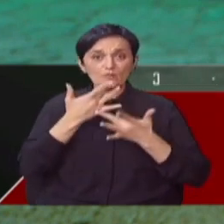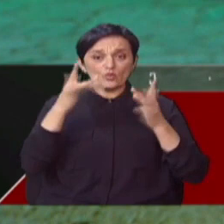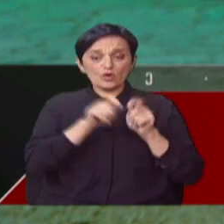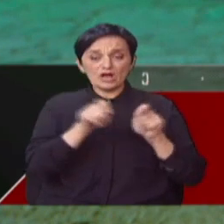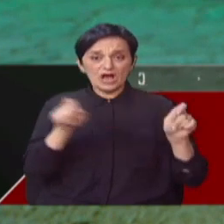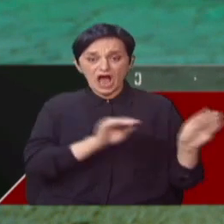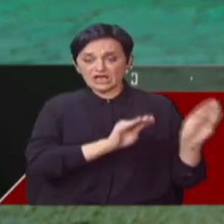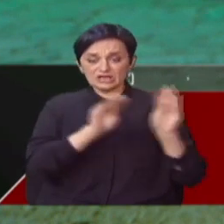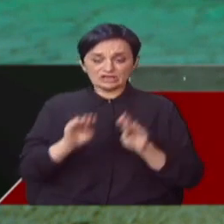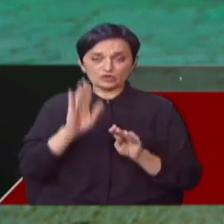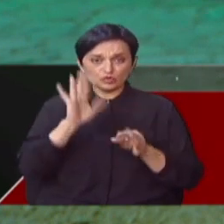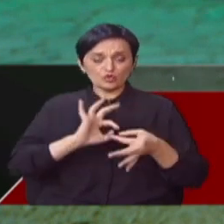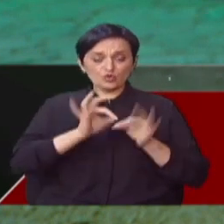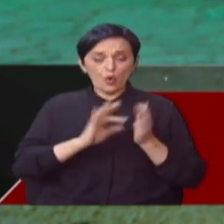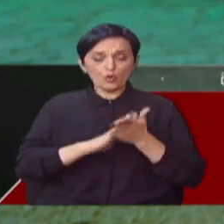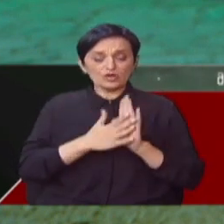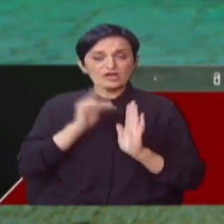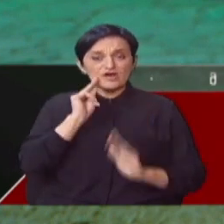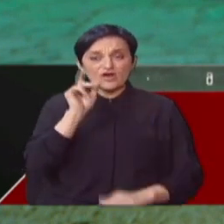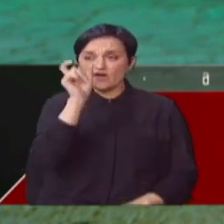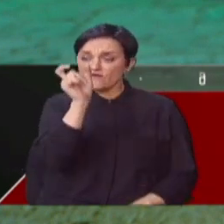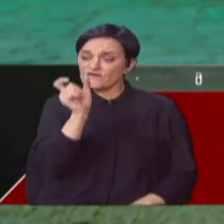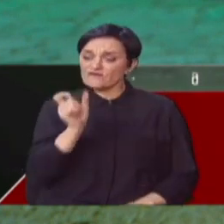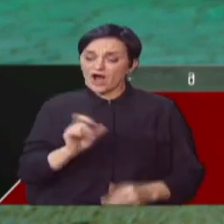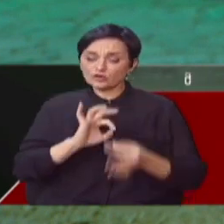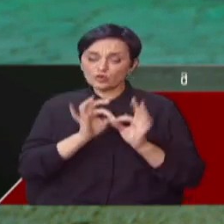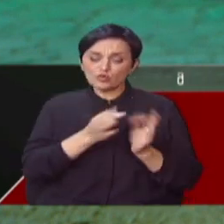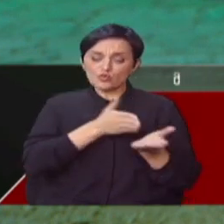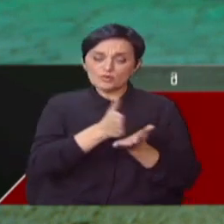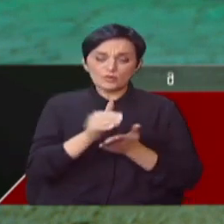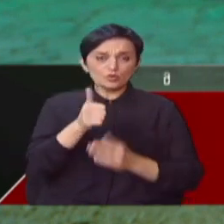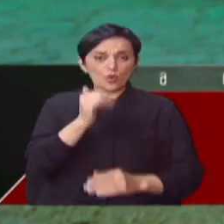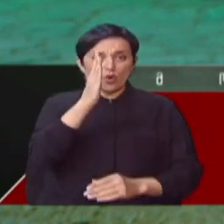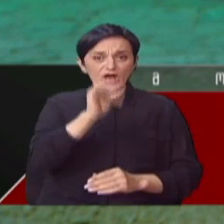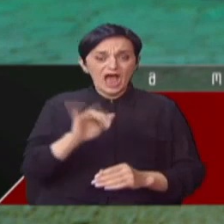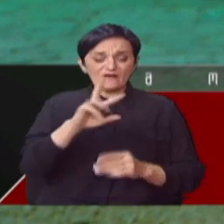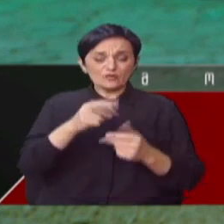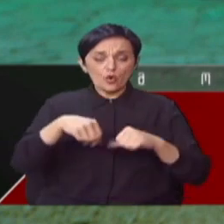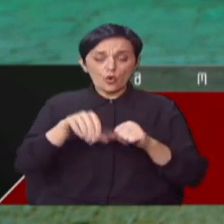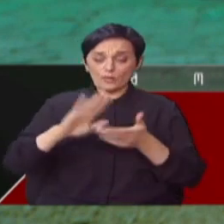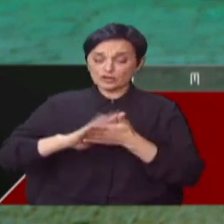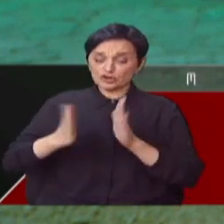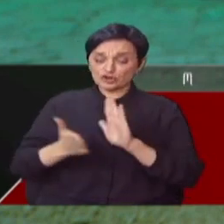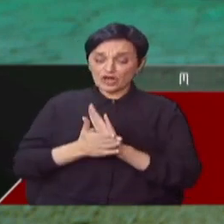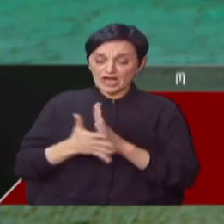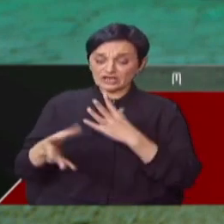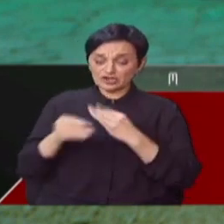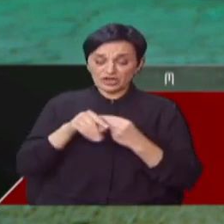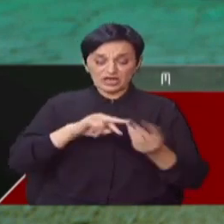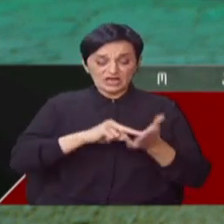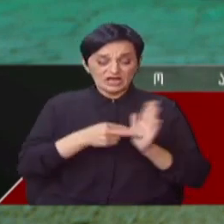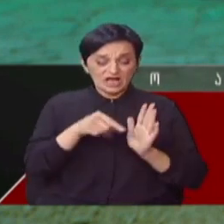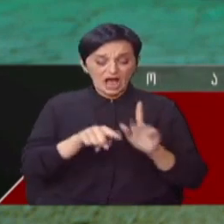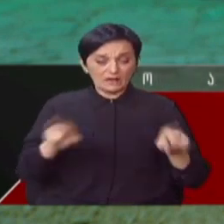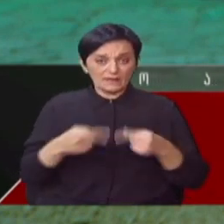და დაისახება კონკრეტული ვადები, კონკრეტული მიმართულებები, თუ როგორ ვაპირებთ ევროკომისიასთან შეჯერებული გეგმის განხორციელებას